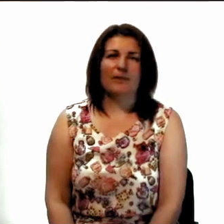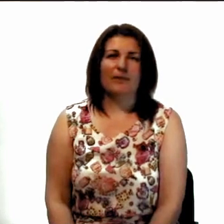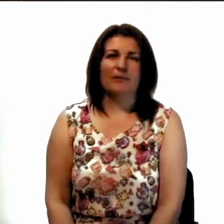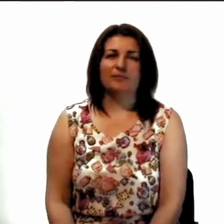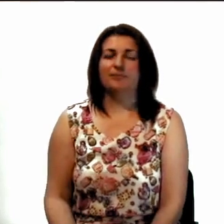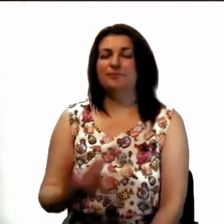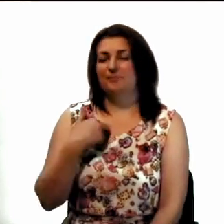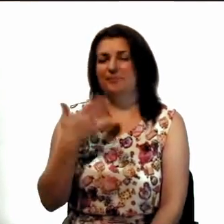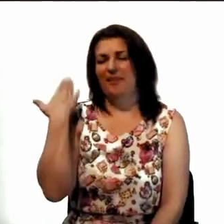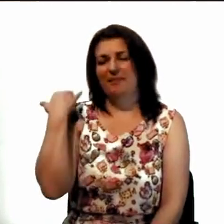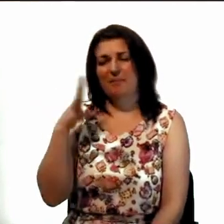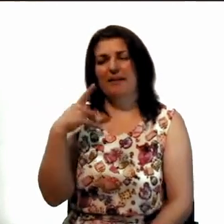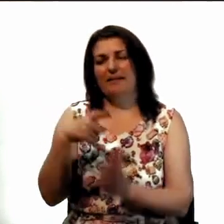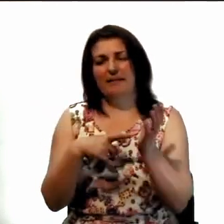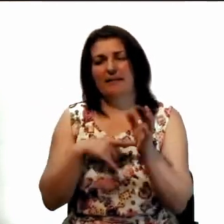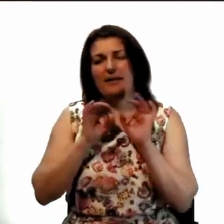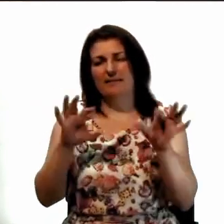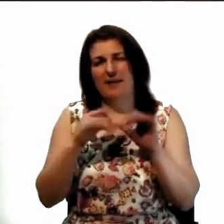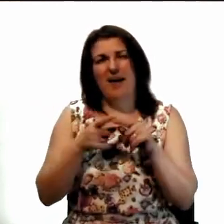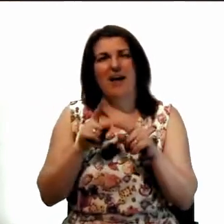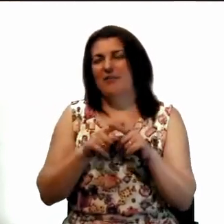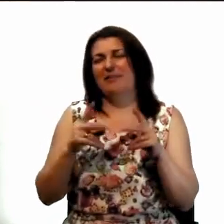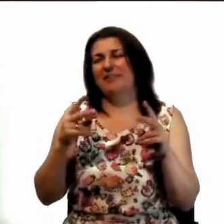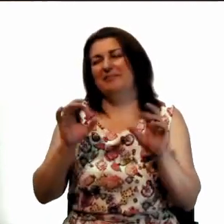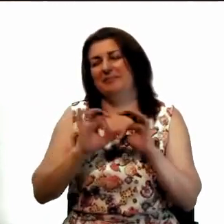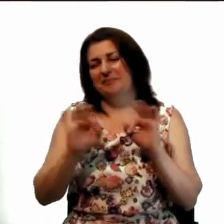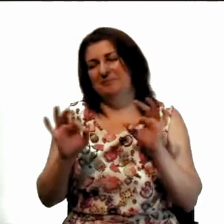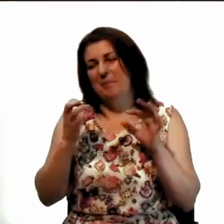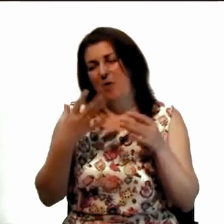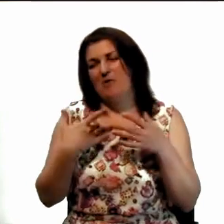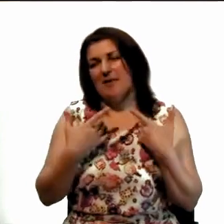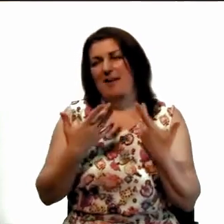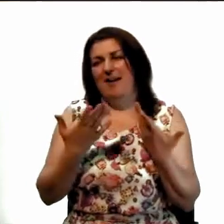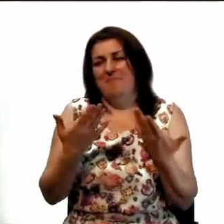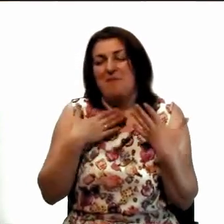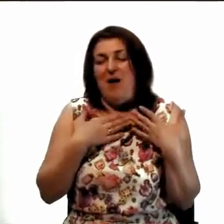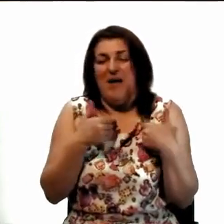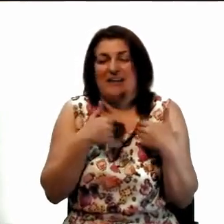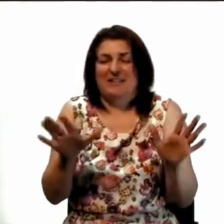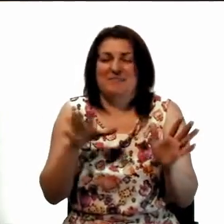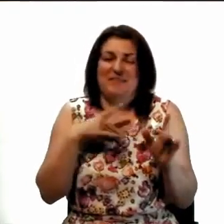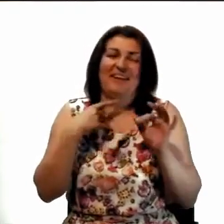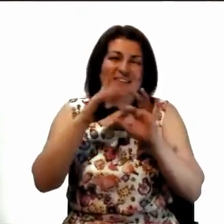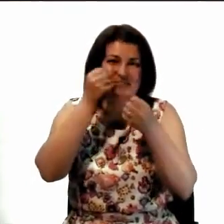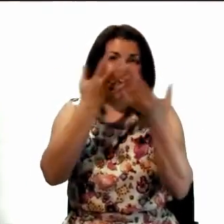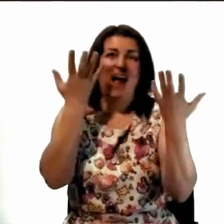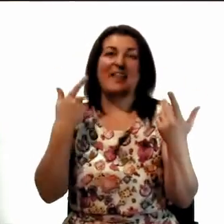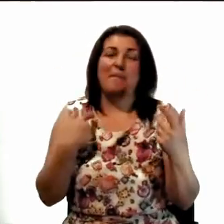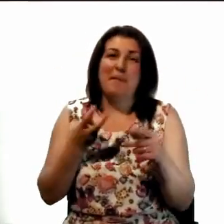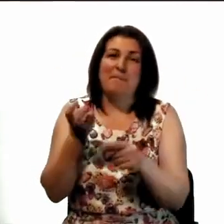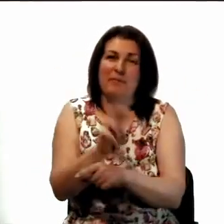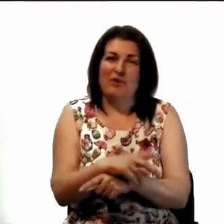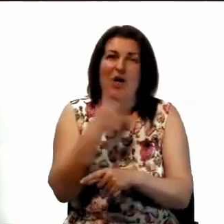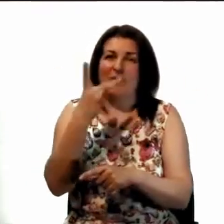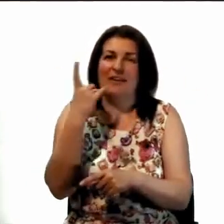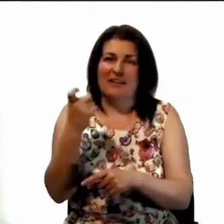ведь? Я как-то делился... Это не то, что свидетельство, это такое было публичное раскаяние мое, наверное. Когда мы пришли один